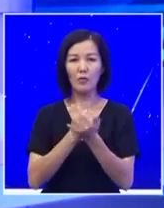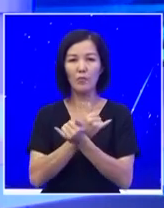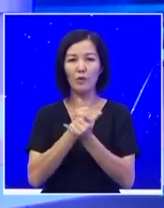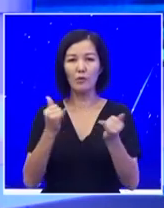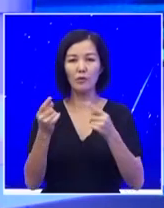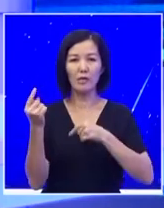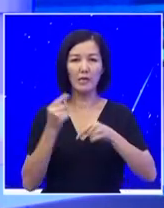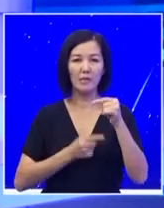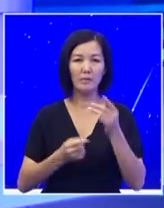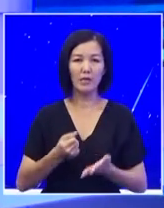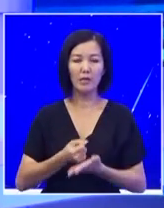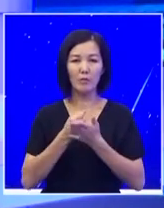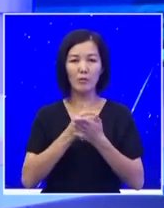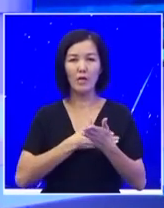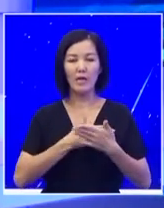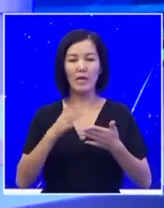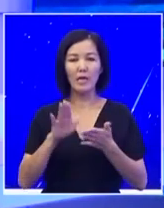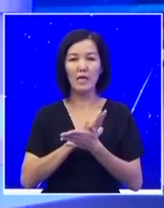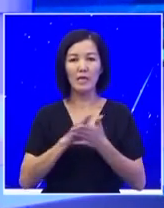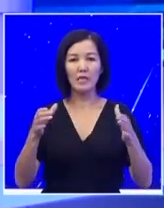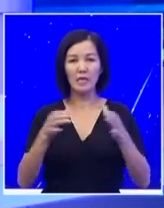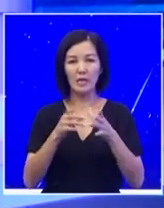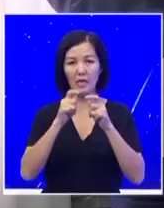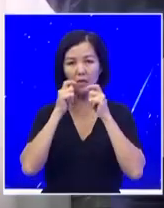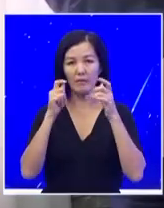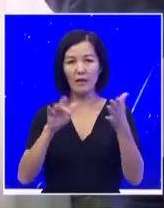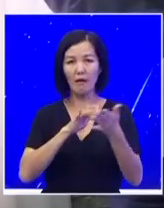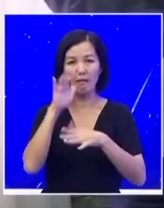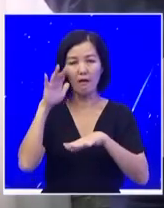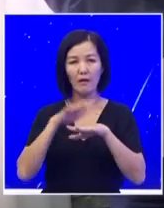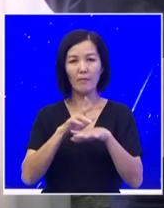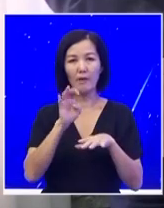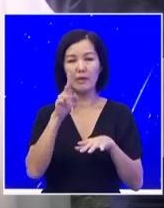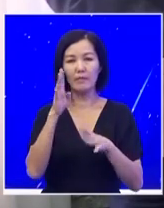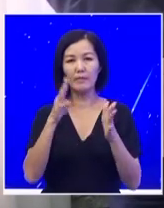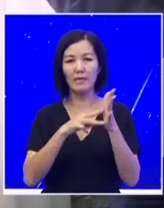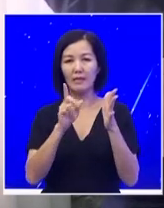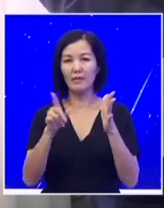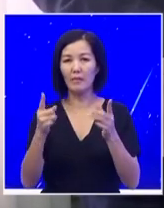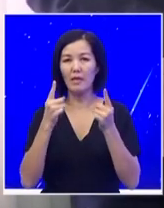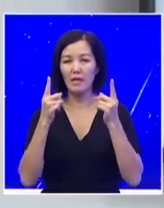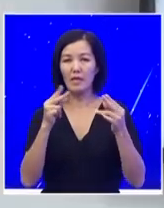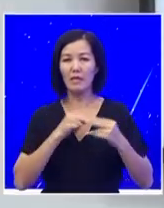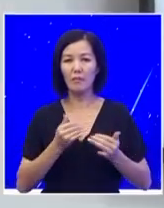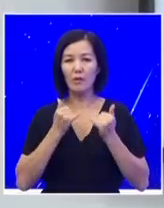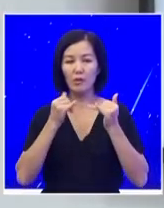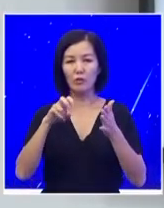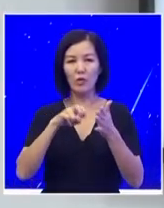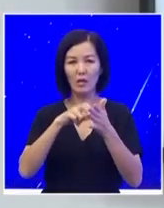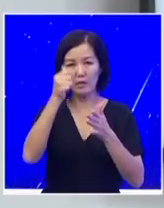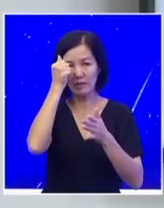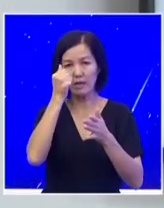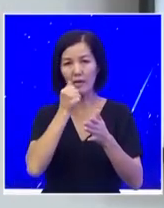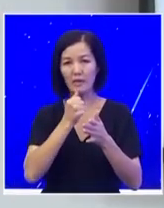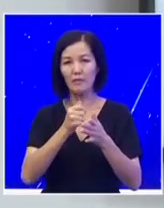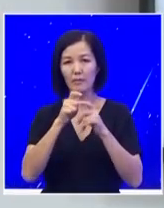кәсіпкер демеушілер мен еріктілерге табысталды. Қала әкімі Ғалымжан Әбдірайымов 8 азаматқа ерен еңбектері үшін алғыс айтып, естелік